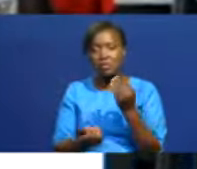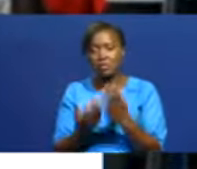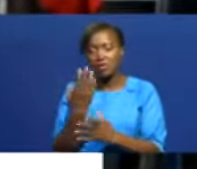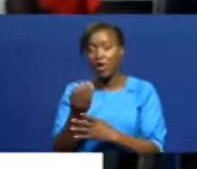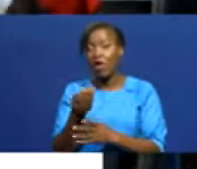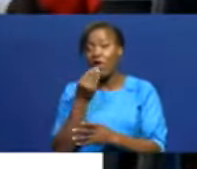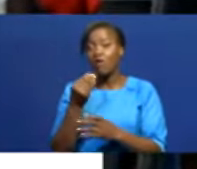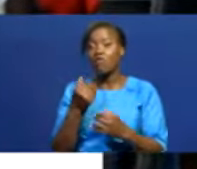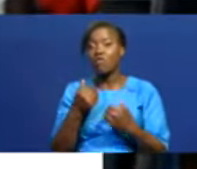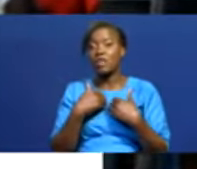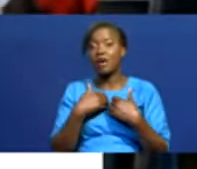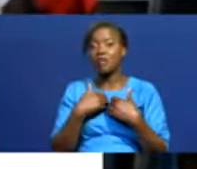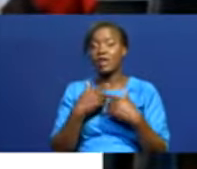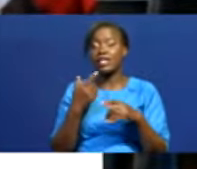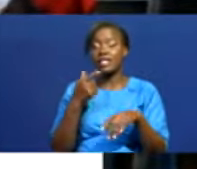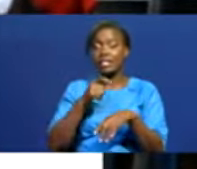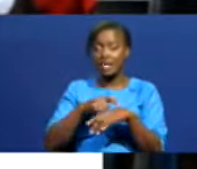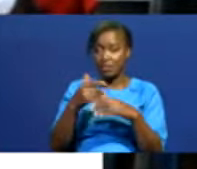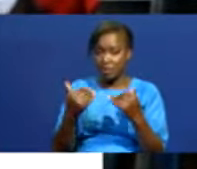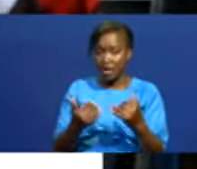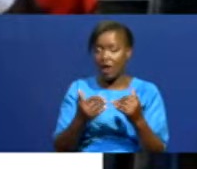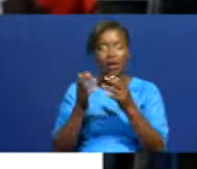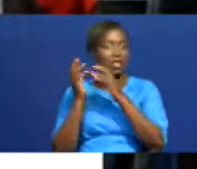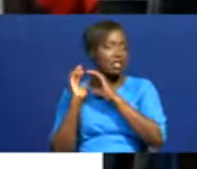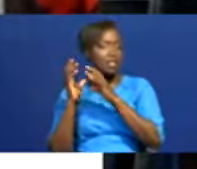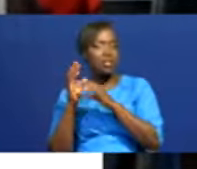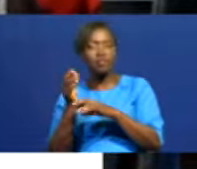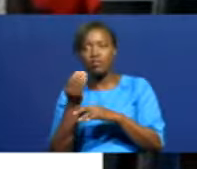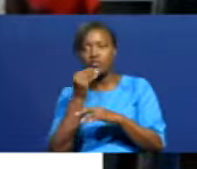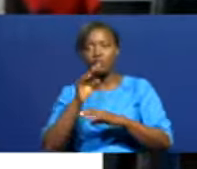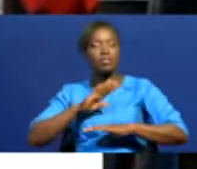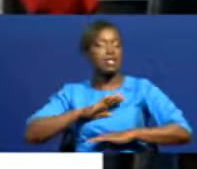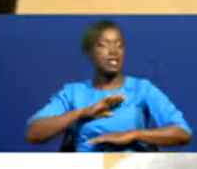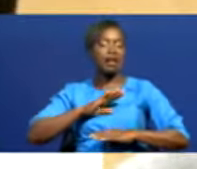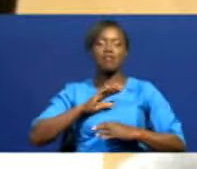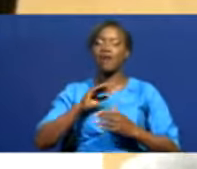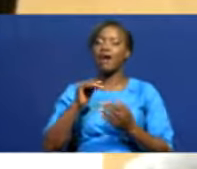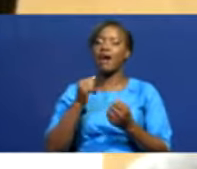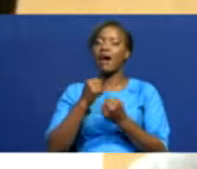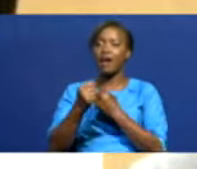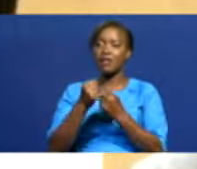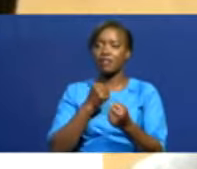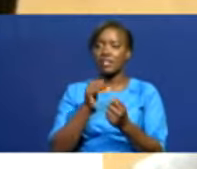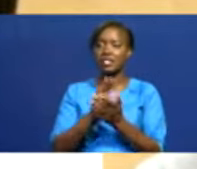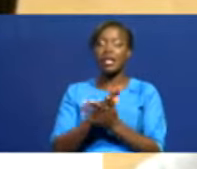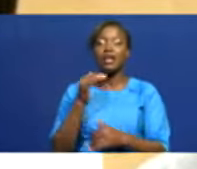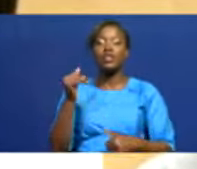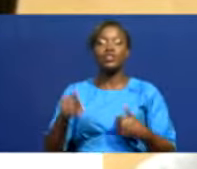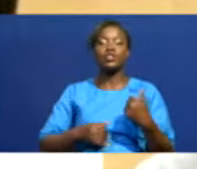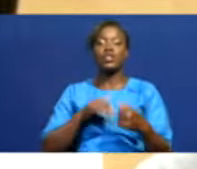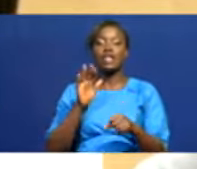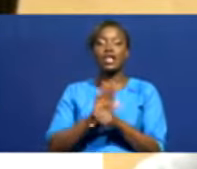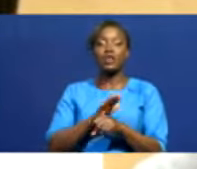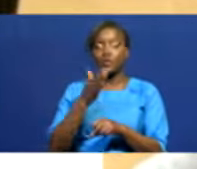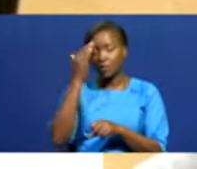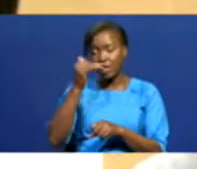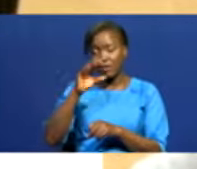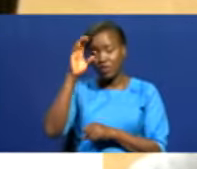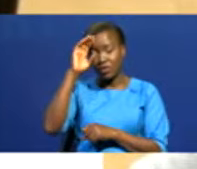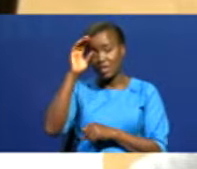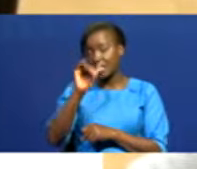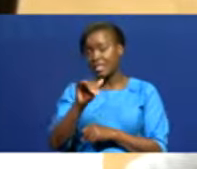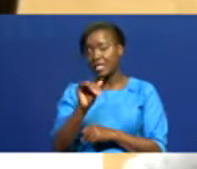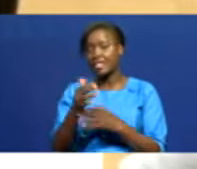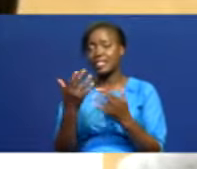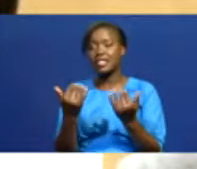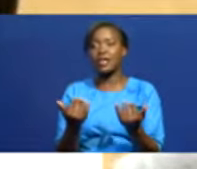hakika mara hii ni Kilifi tumepata habari kwa chakula, tulipata kichakula kwa wingi sana. Ni furaha sana kwa sababu tukizingatia kwamba